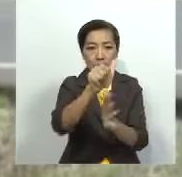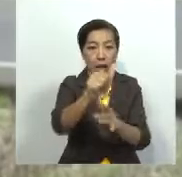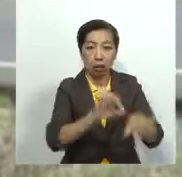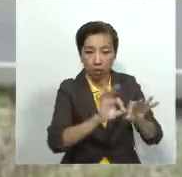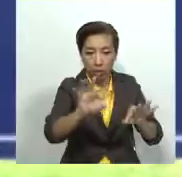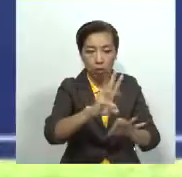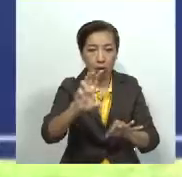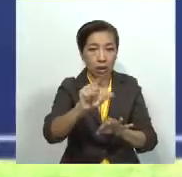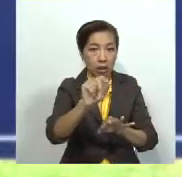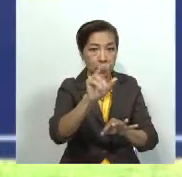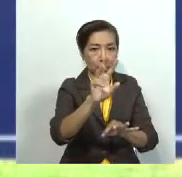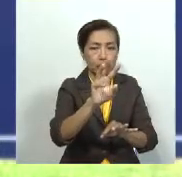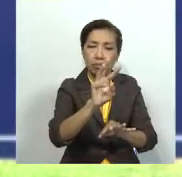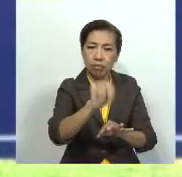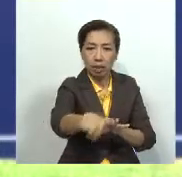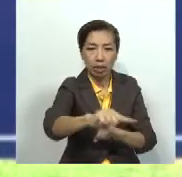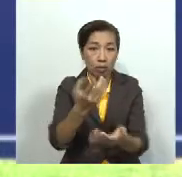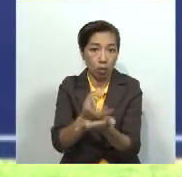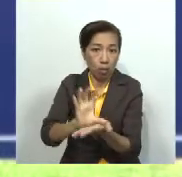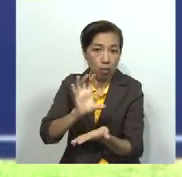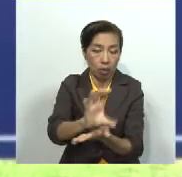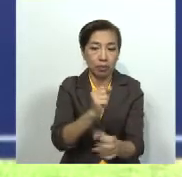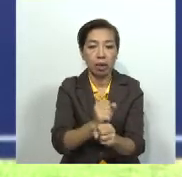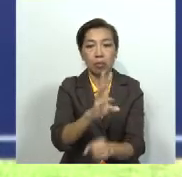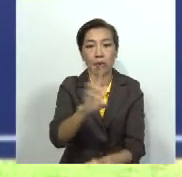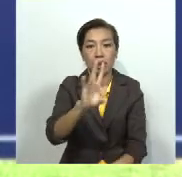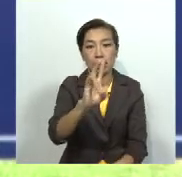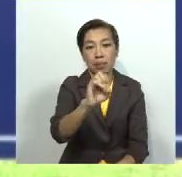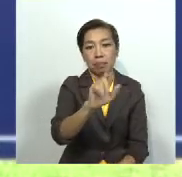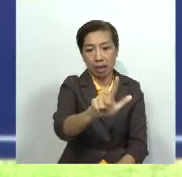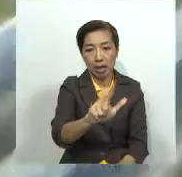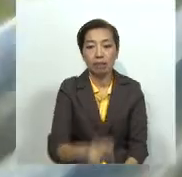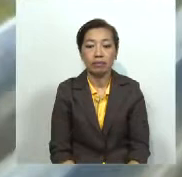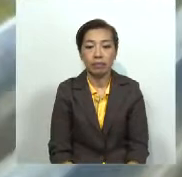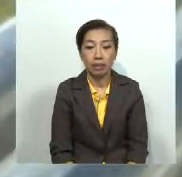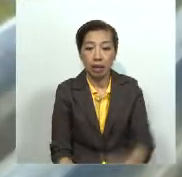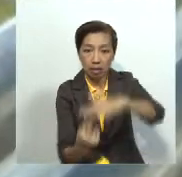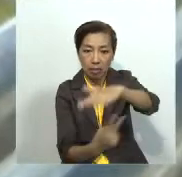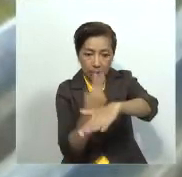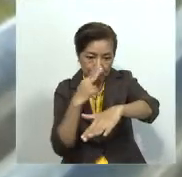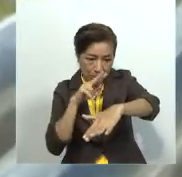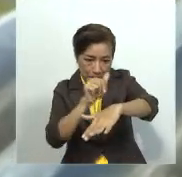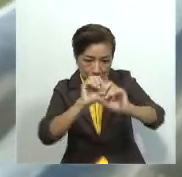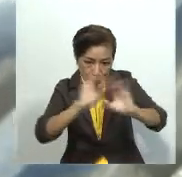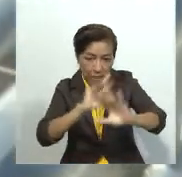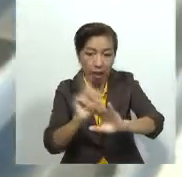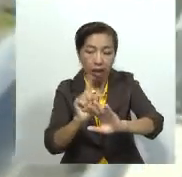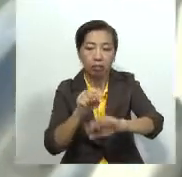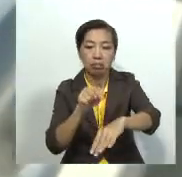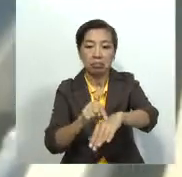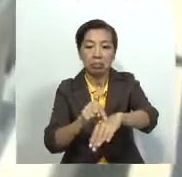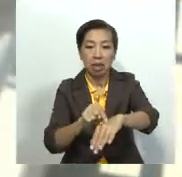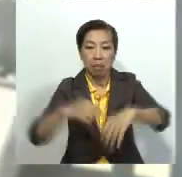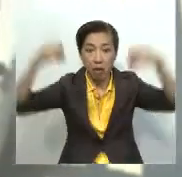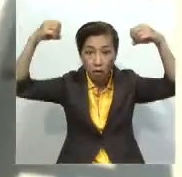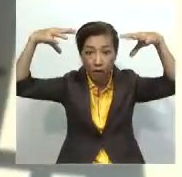ามคลองพรมโหดใช้งบประมาณในการก่อสร้างครับกว่า670ล้านบาทนะครับจุดเด่นอย่างหนึ่งบนสะพานที่อยากจะเน้นย้ำก็คือโคมไ